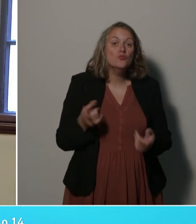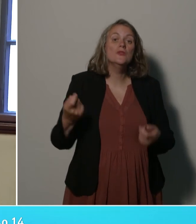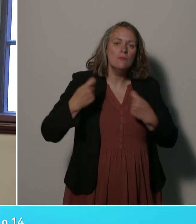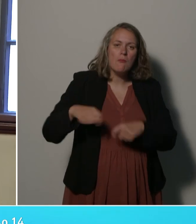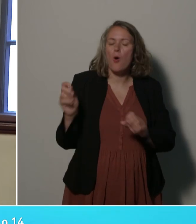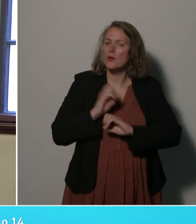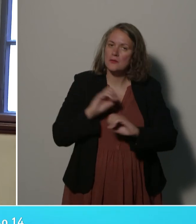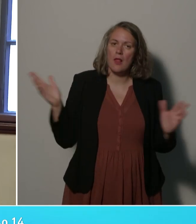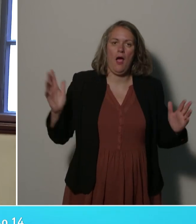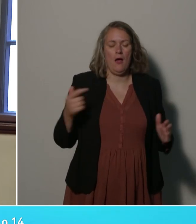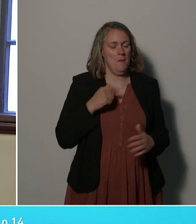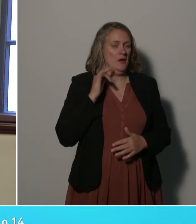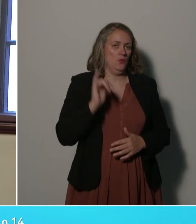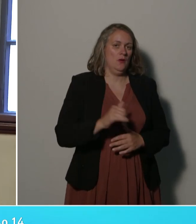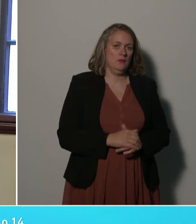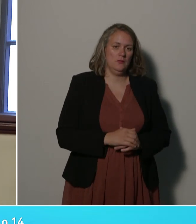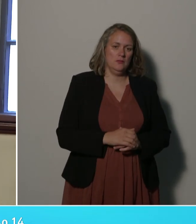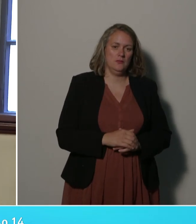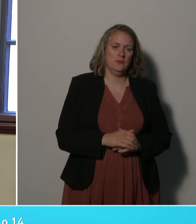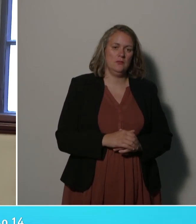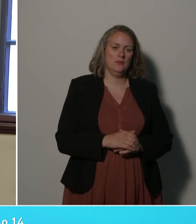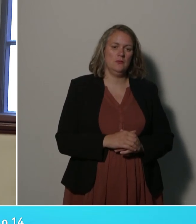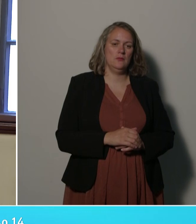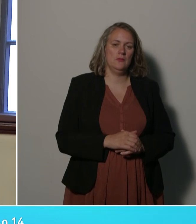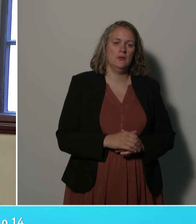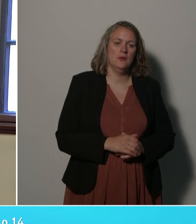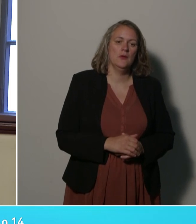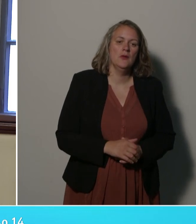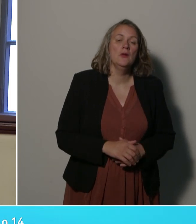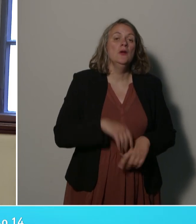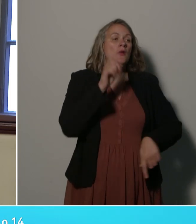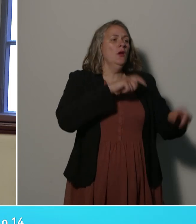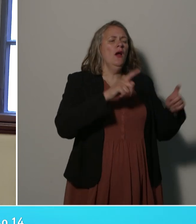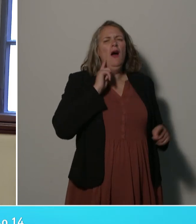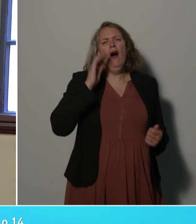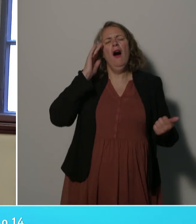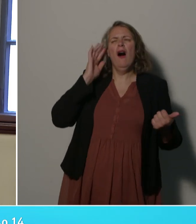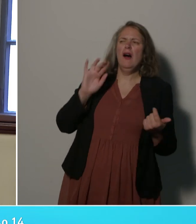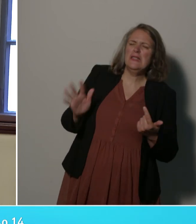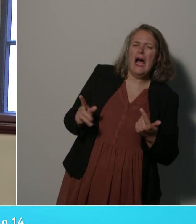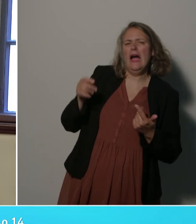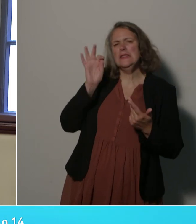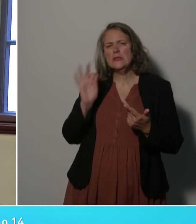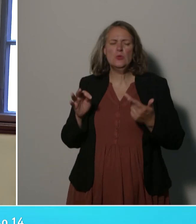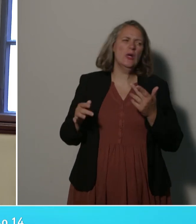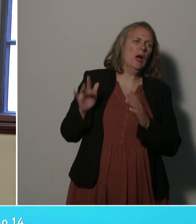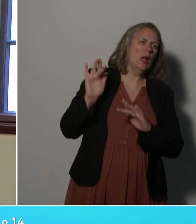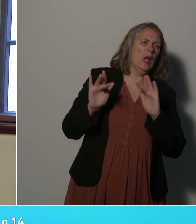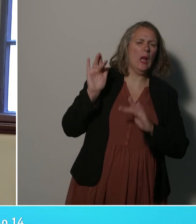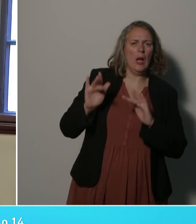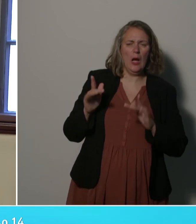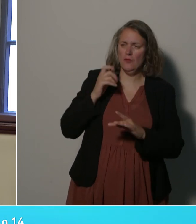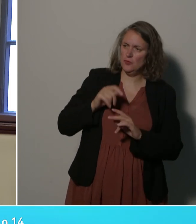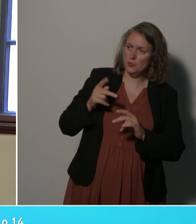bauen, bin ich der Auffassung. Und ich höre nicht auf diejenigen, die all die Bedenken vortragen, um am Ende das Projekt zu